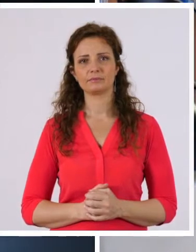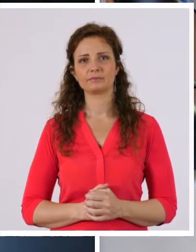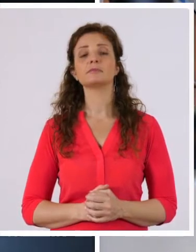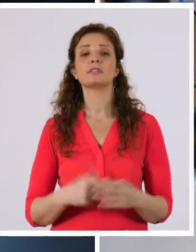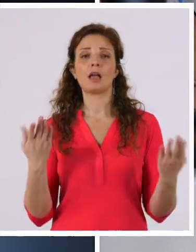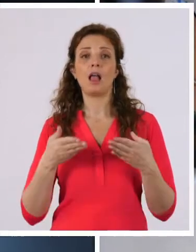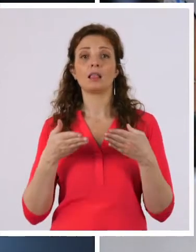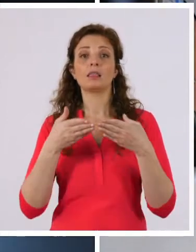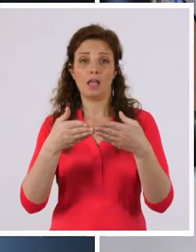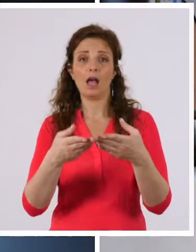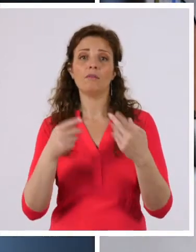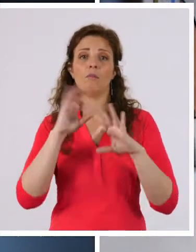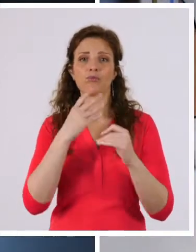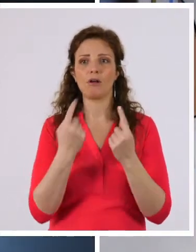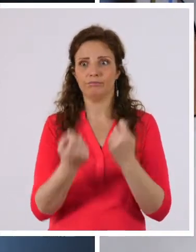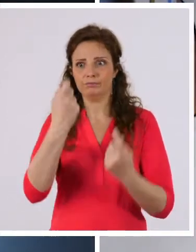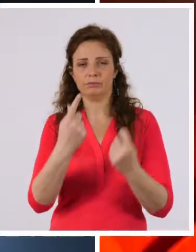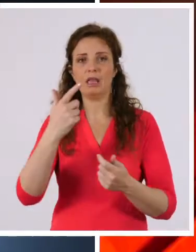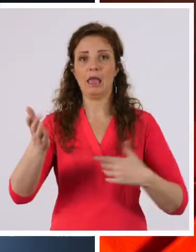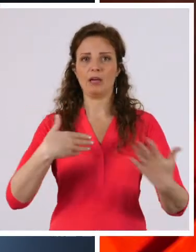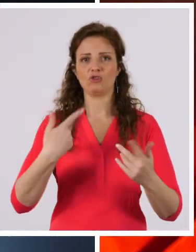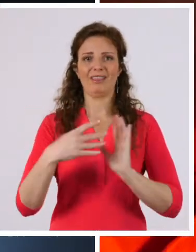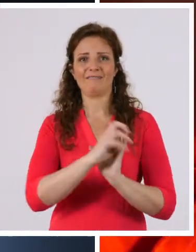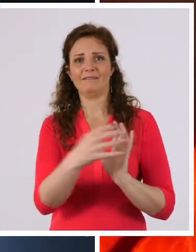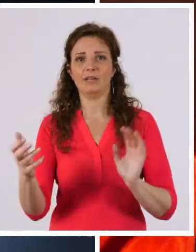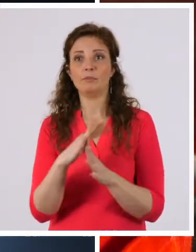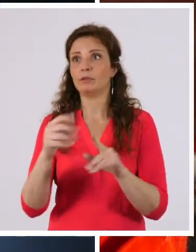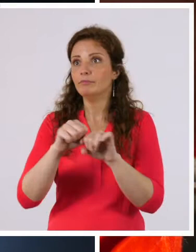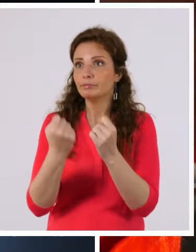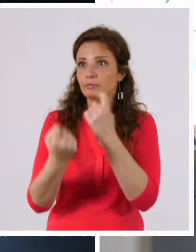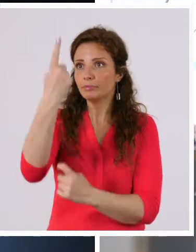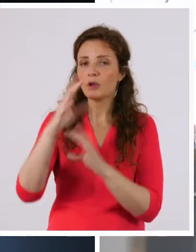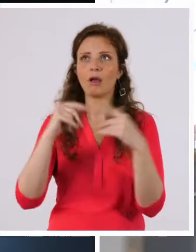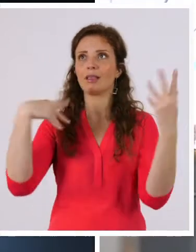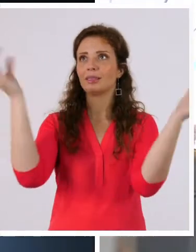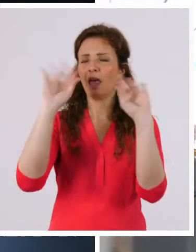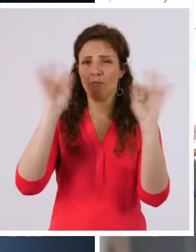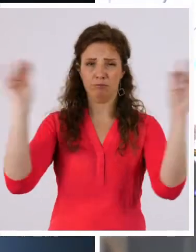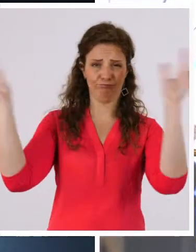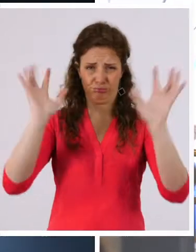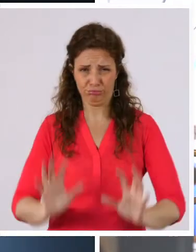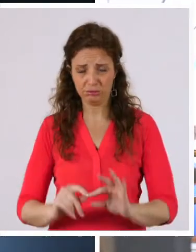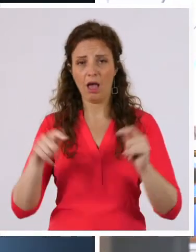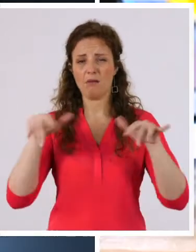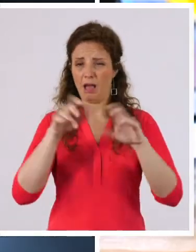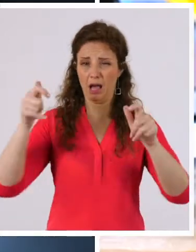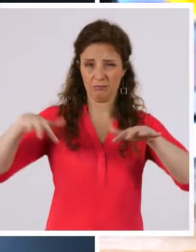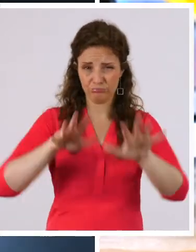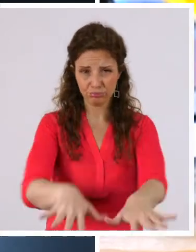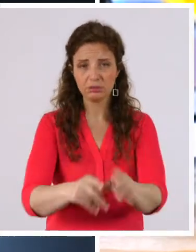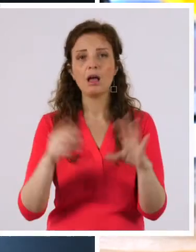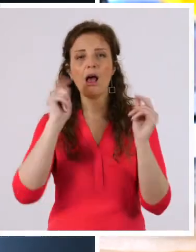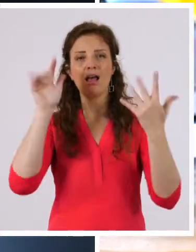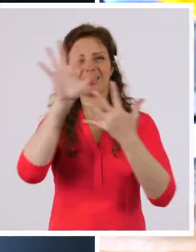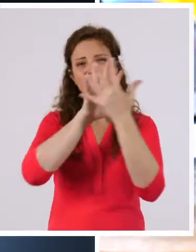Nonostante la nave possa andare incontro a vari tipi di emergenza derivanti da cause esterne come avverse condizioni meteo marine,